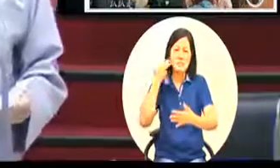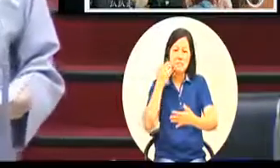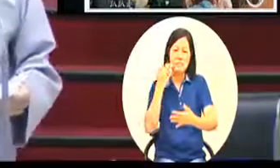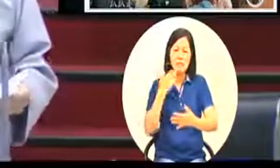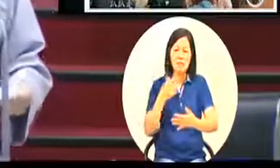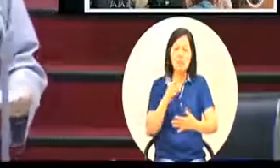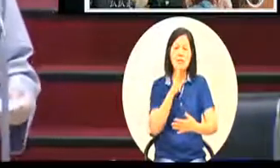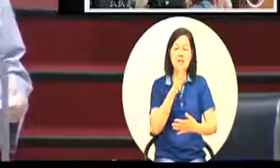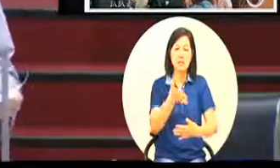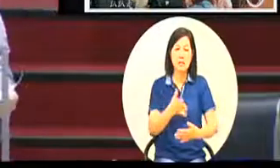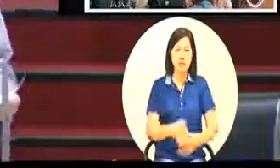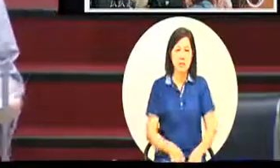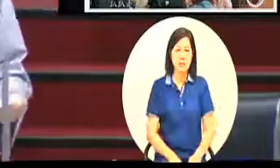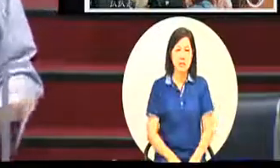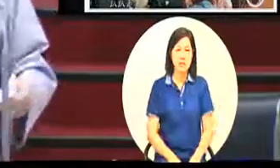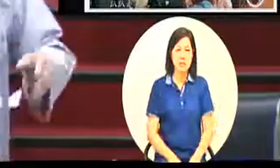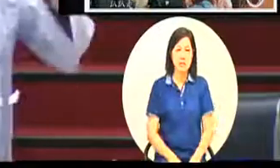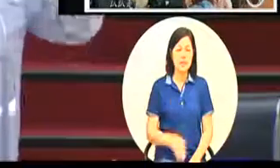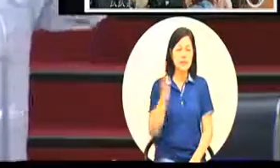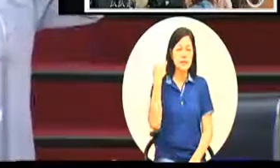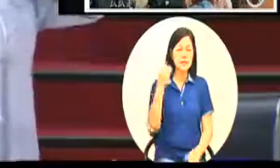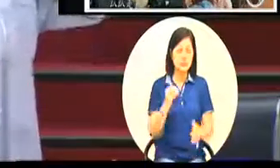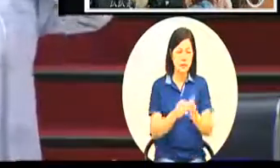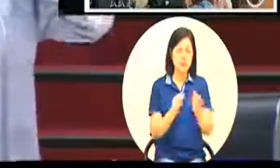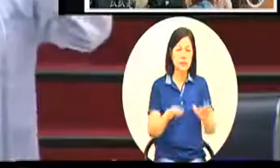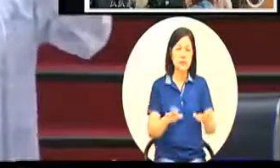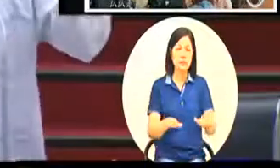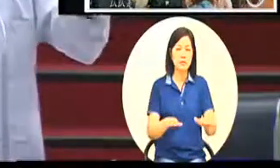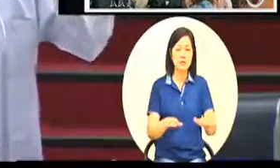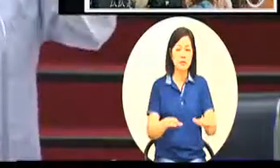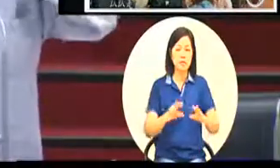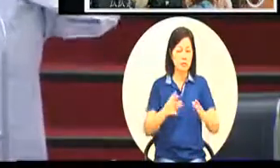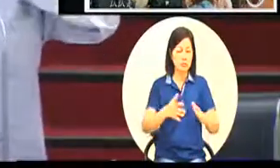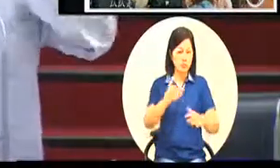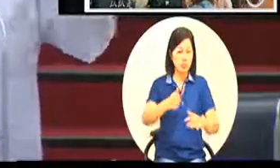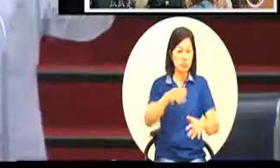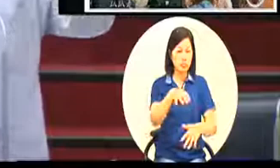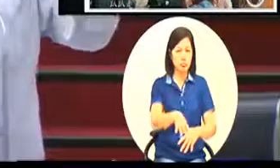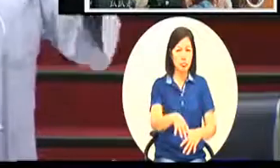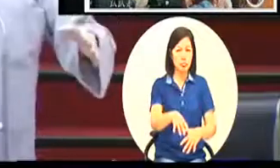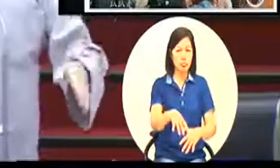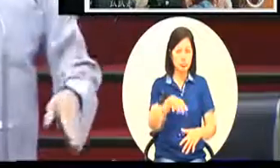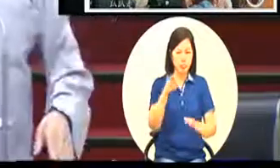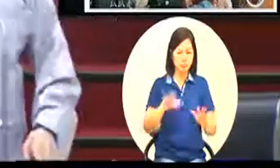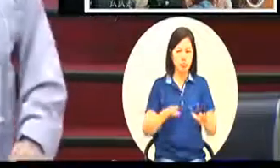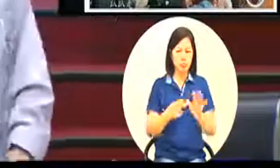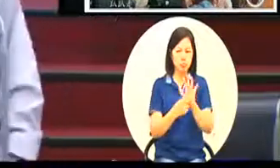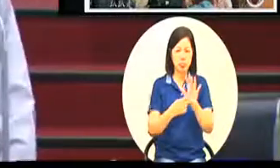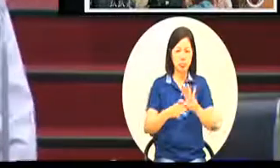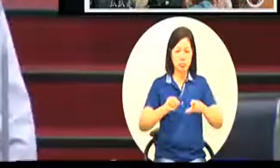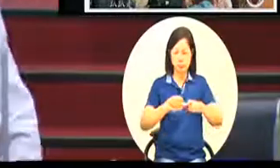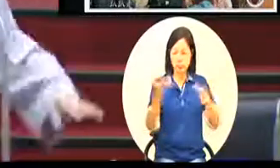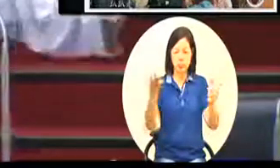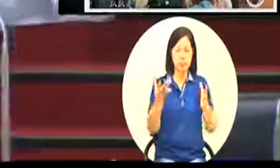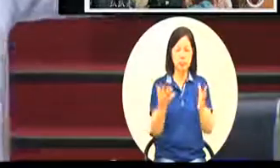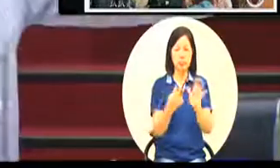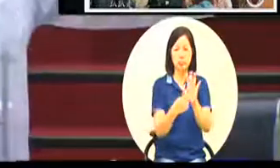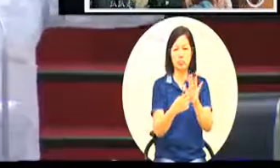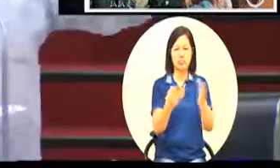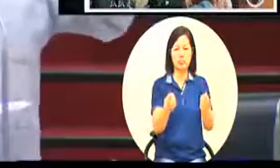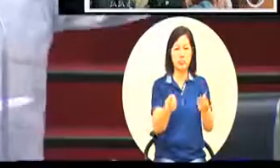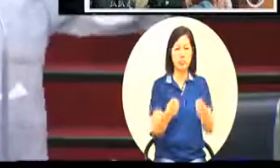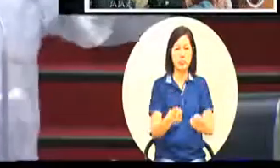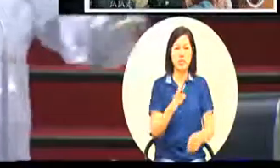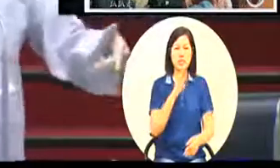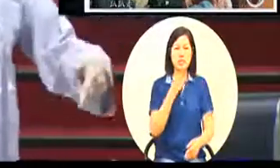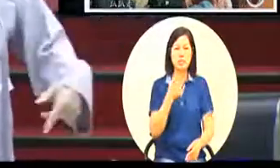啊。但是自信人咧讲，加即马咱诶总统府拢无半句对我去说明，是毋是开